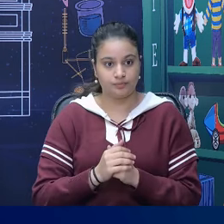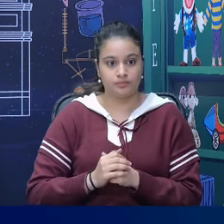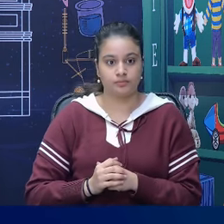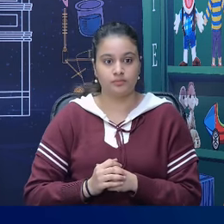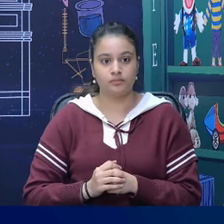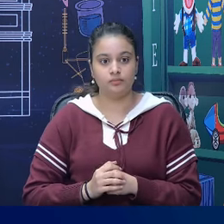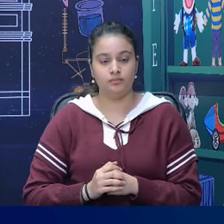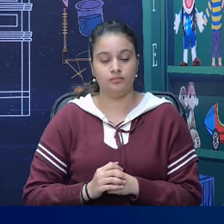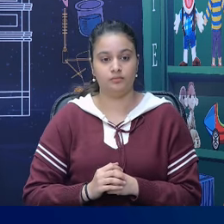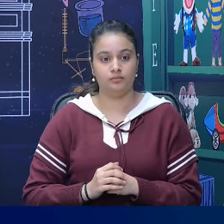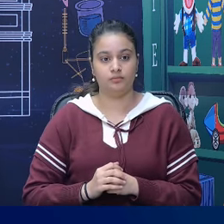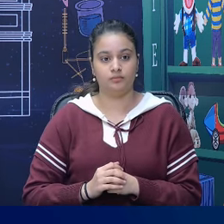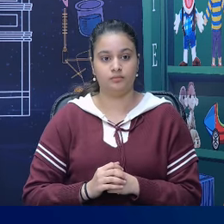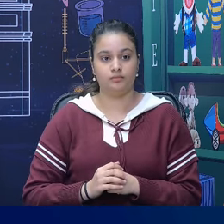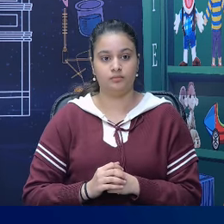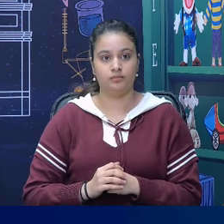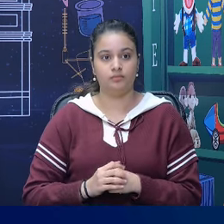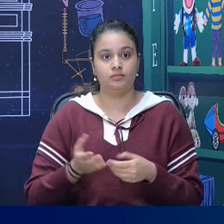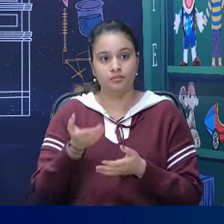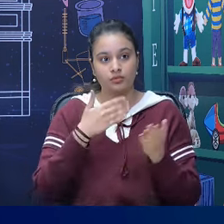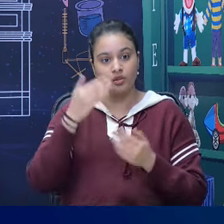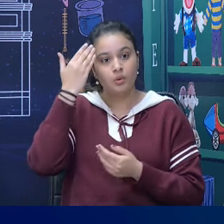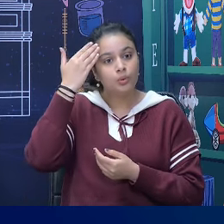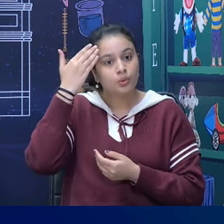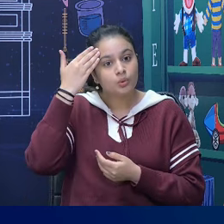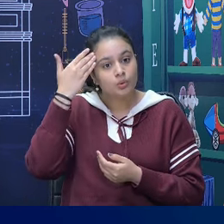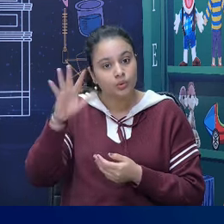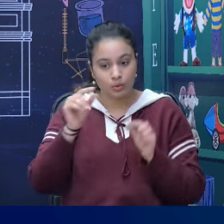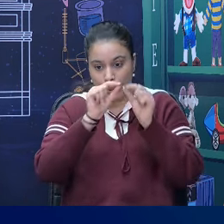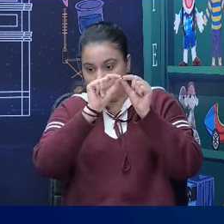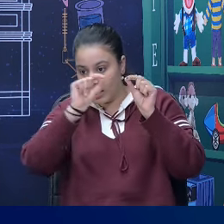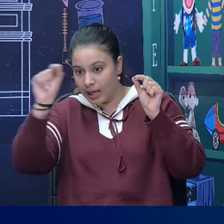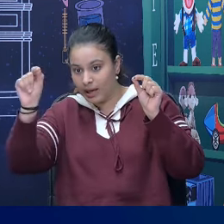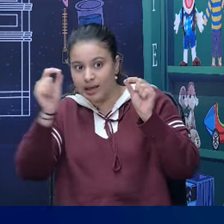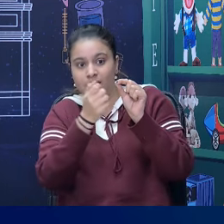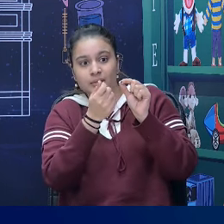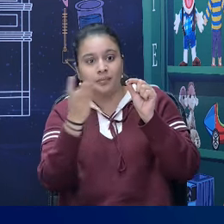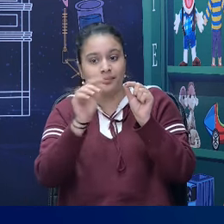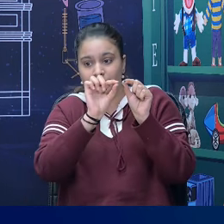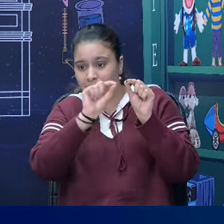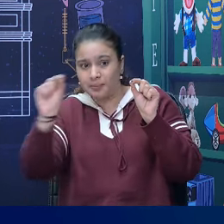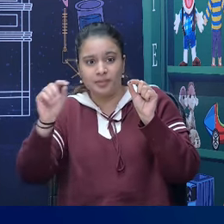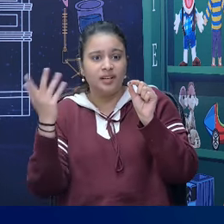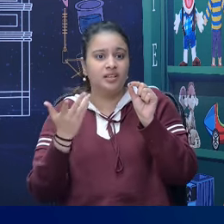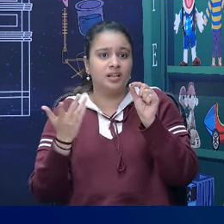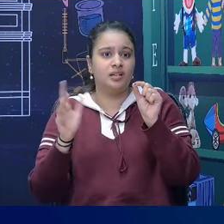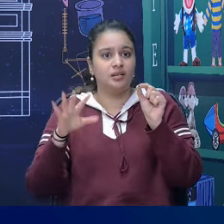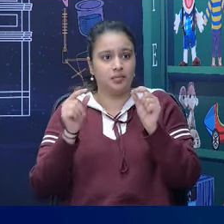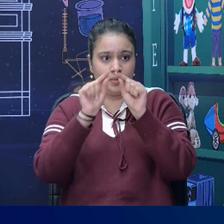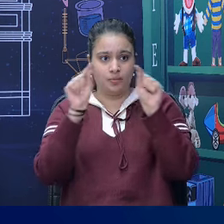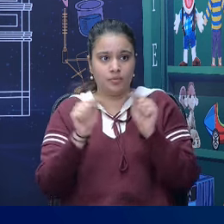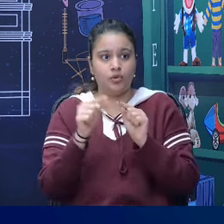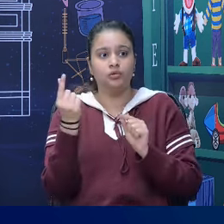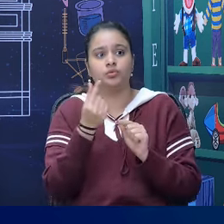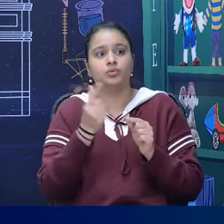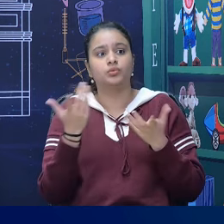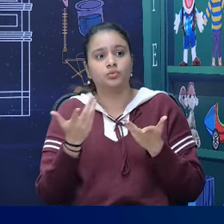गुना 4 यूनिट तो आपको अगर यही नहीं पता कि भुजा का साइज क्या है हम कितने ब्लॉक्स इस्तेमाल करने वाले हैं कोई भी कर सकते हैं